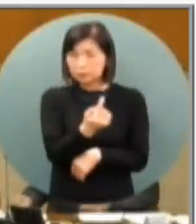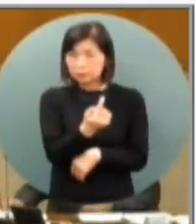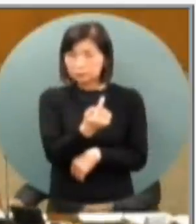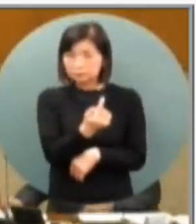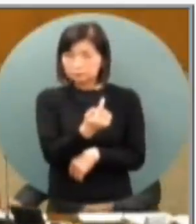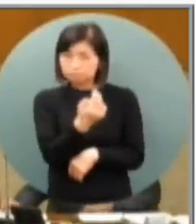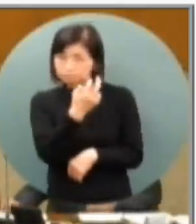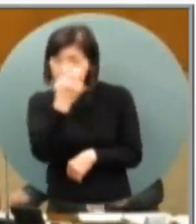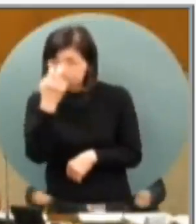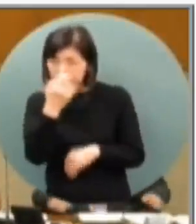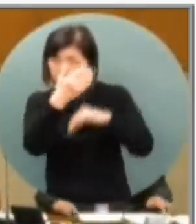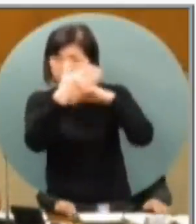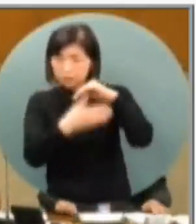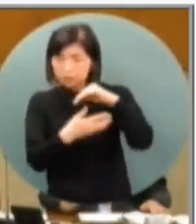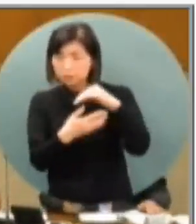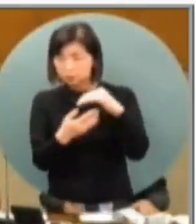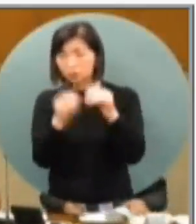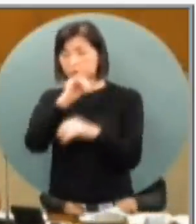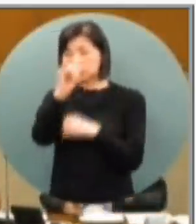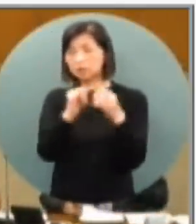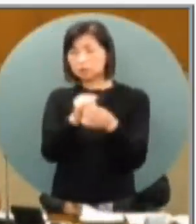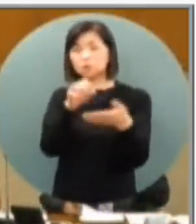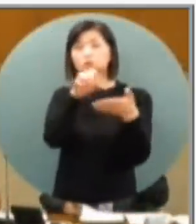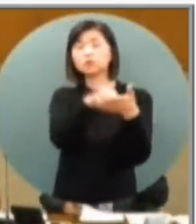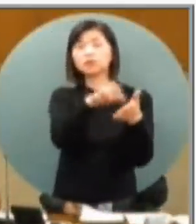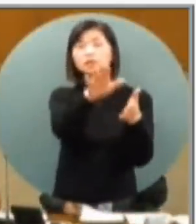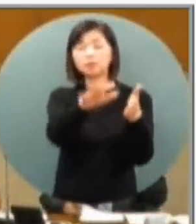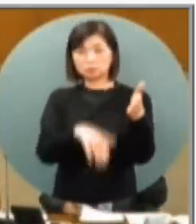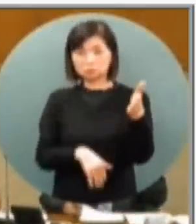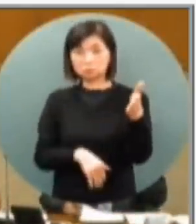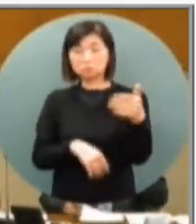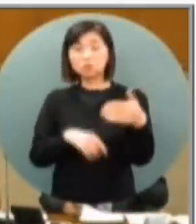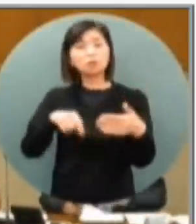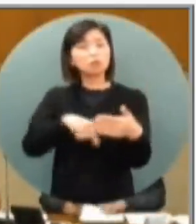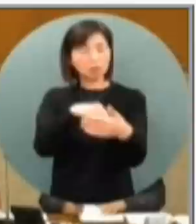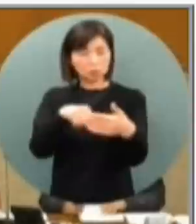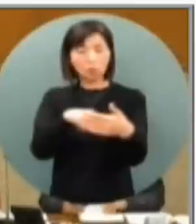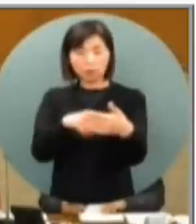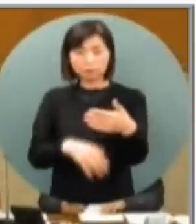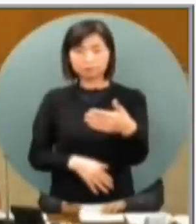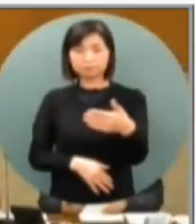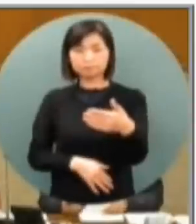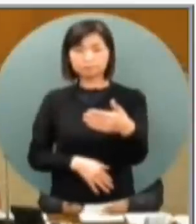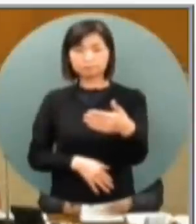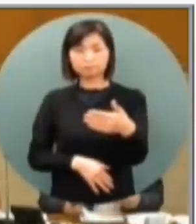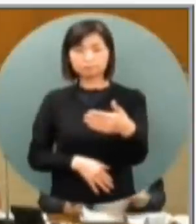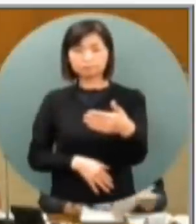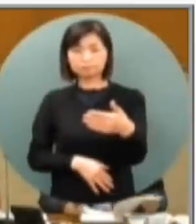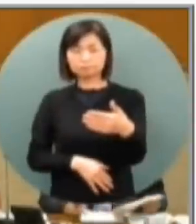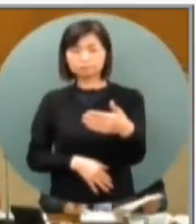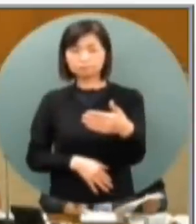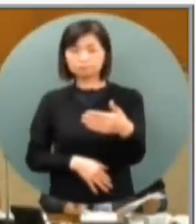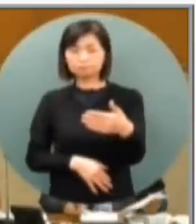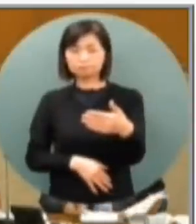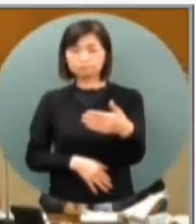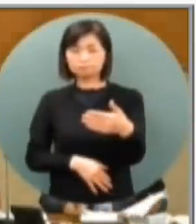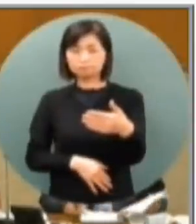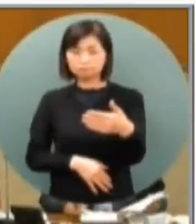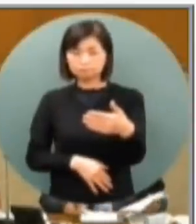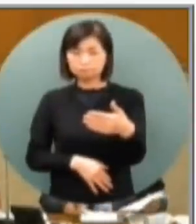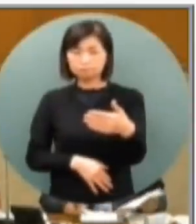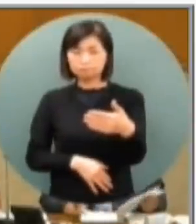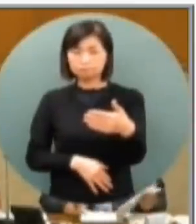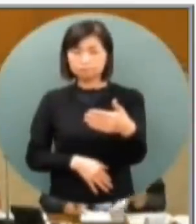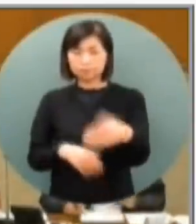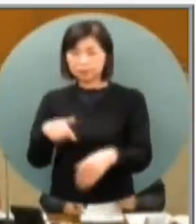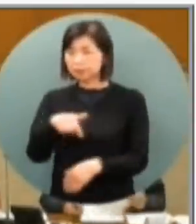ています。その内容はというと、革新的な内容で部落